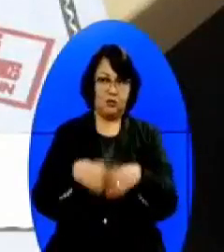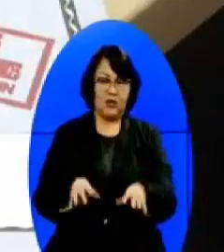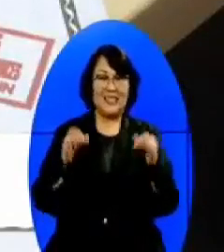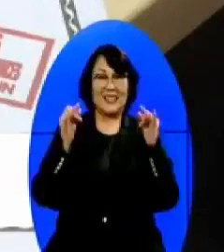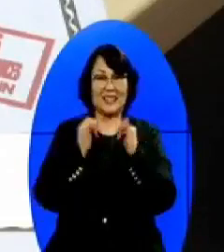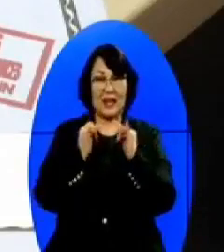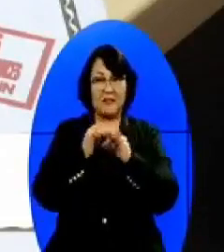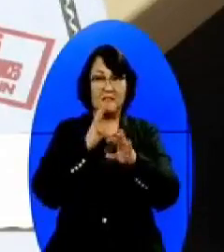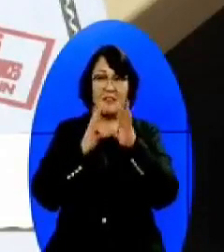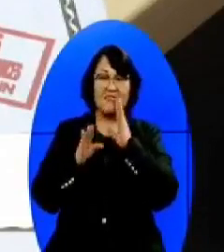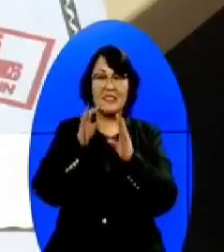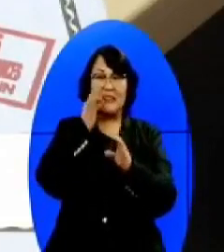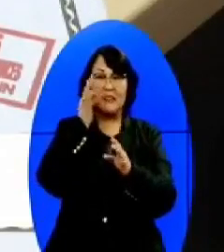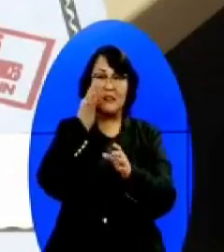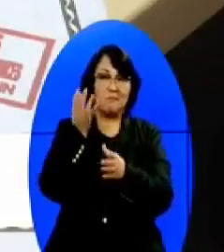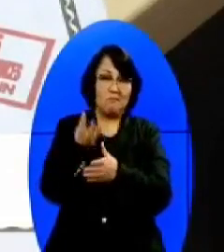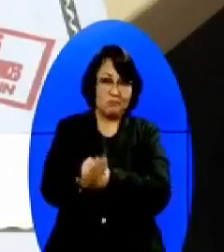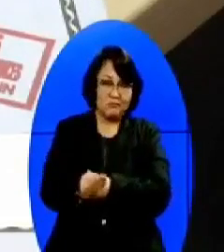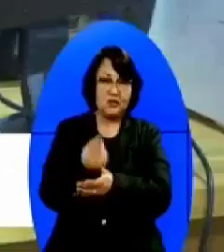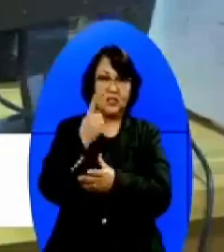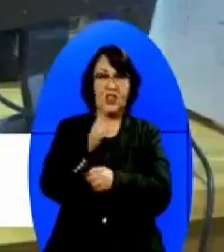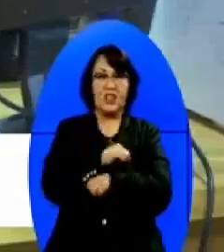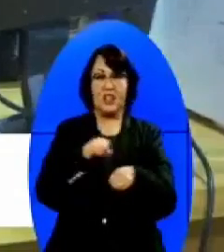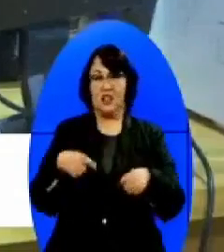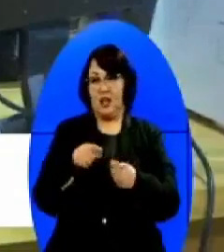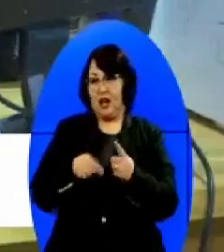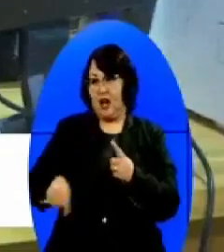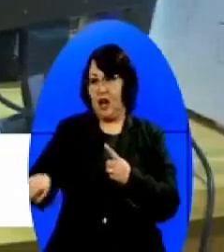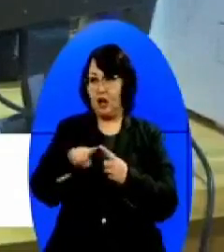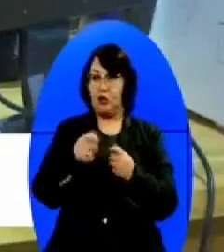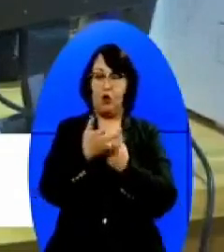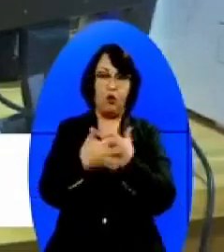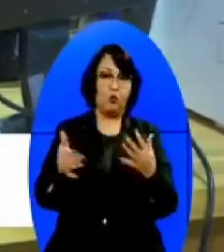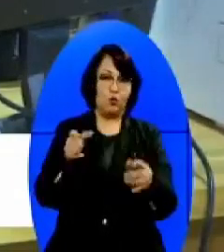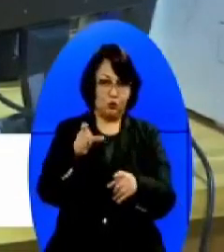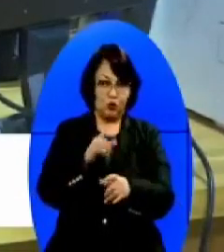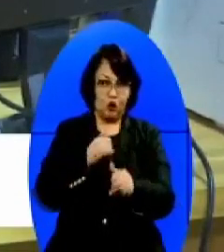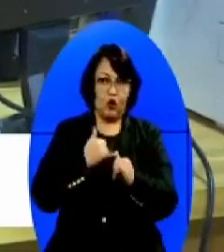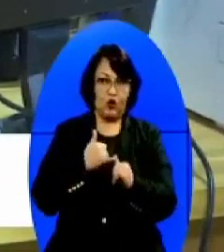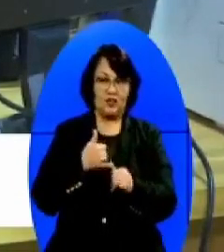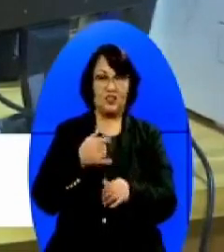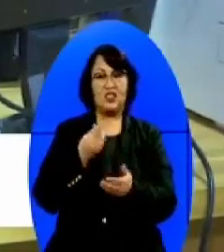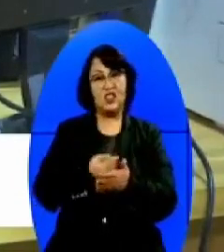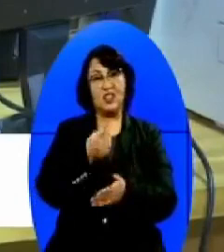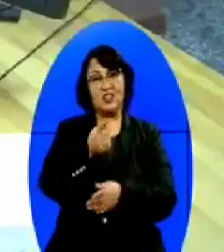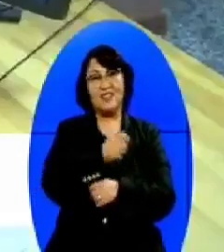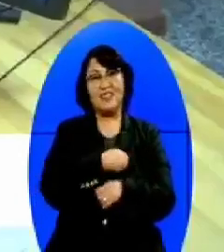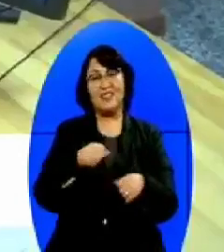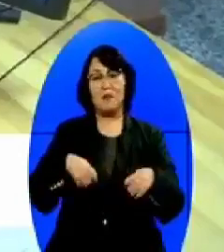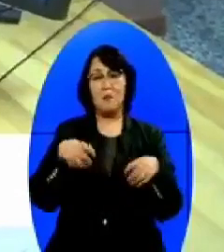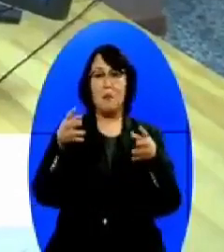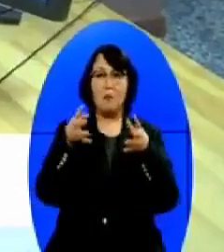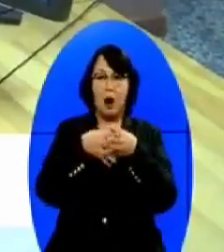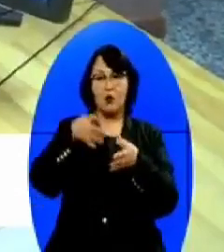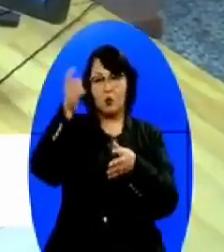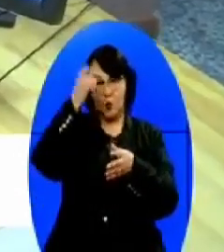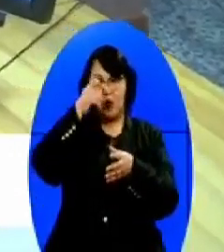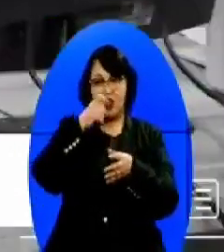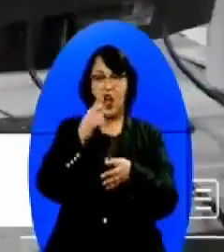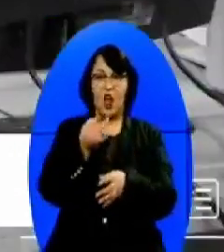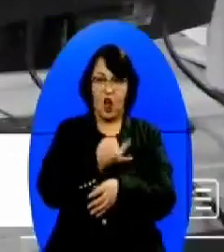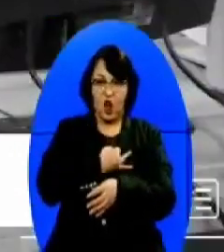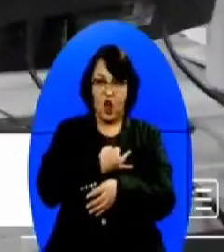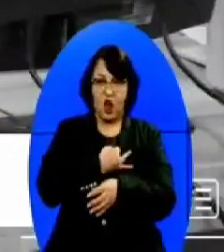орчинд залин хийж байгаа нэг иргэний ард олон хүн хохирсан байдаг. Тухайлбал энэ иргэн орон сууц түрээслэх захим зард итгэн мөнгөө